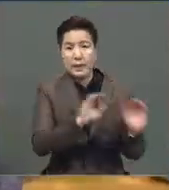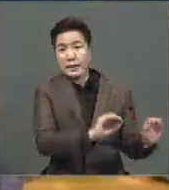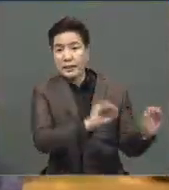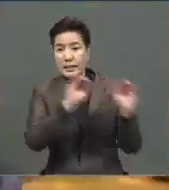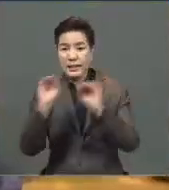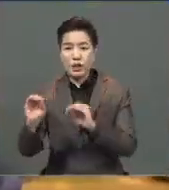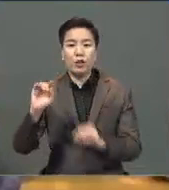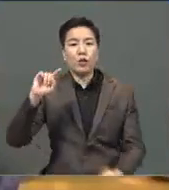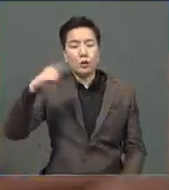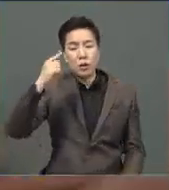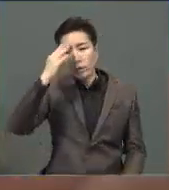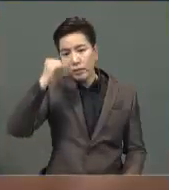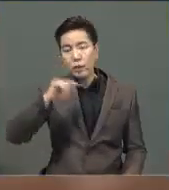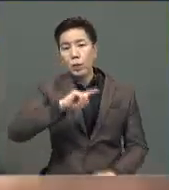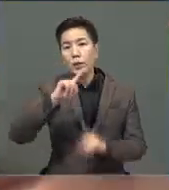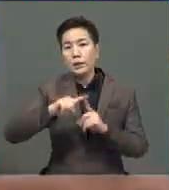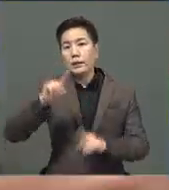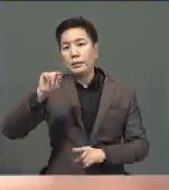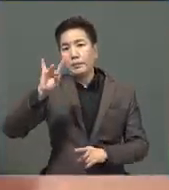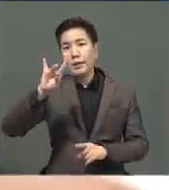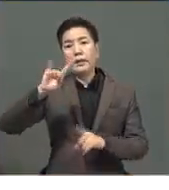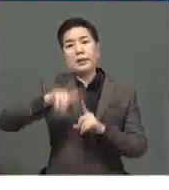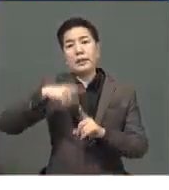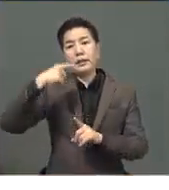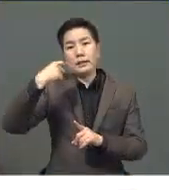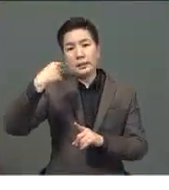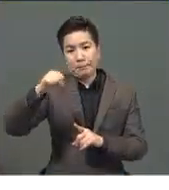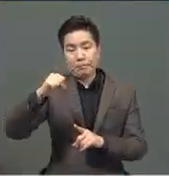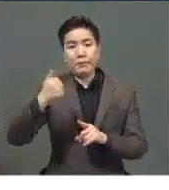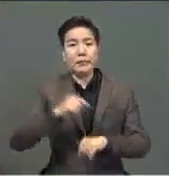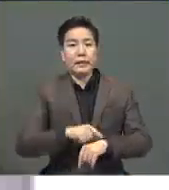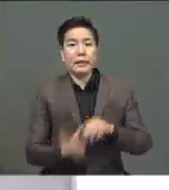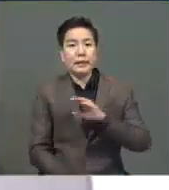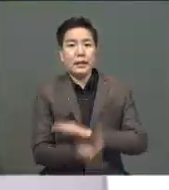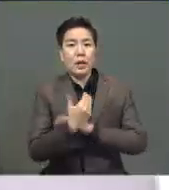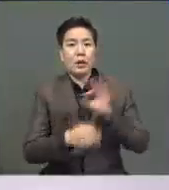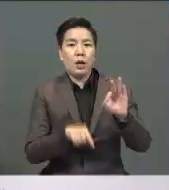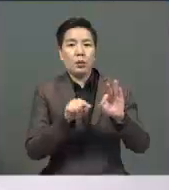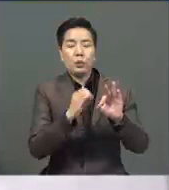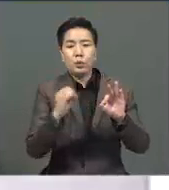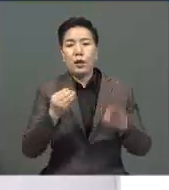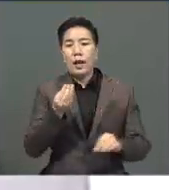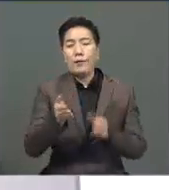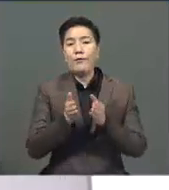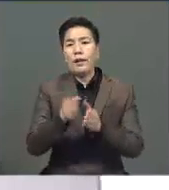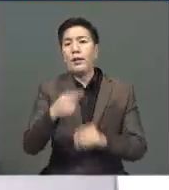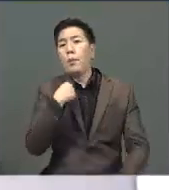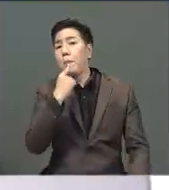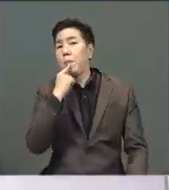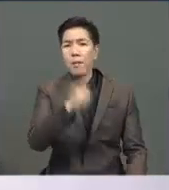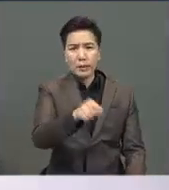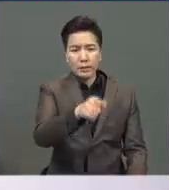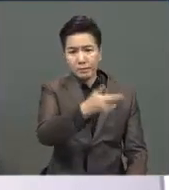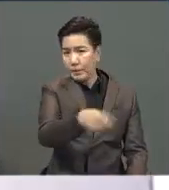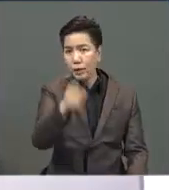เลื่อนไต่สวนคดีไปเป็นวันที่ 28ตุลาคมค่ะเวลาเก้าหน้ากากเพื่อที่จะให้ฝ่ายที่ถูกกล่าว